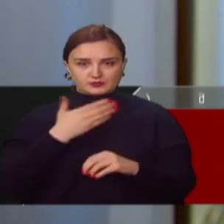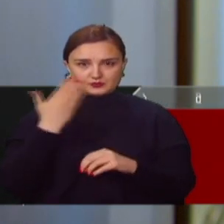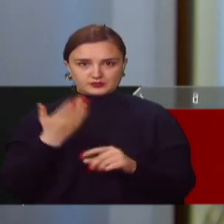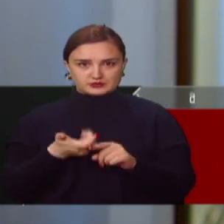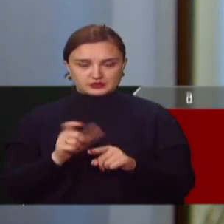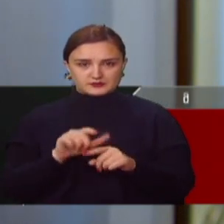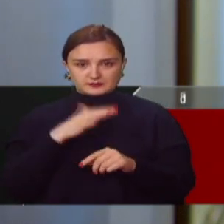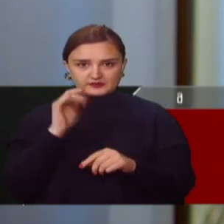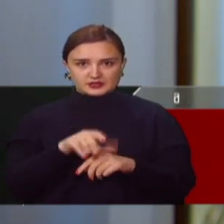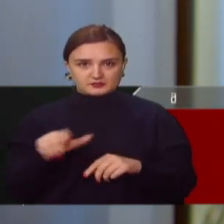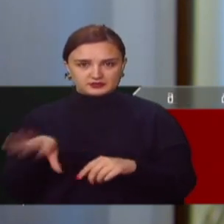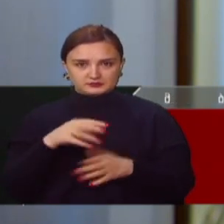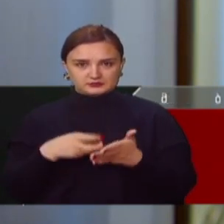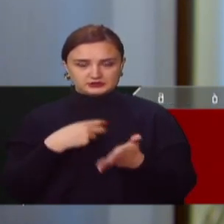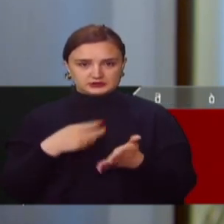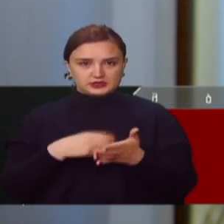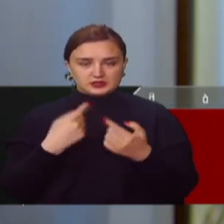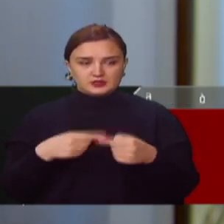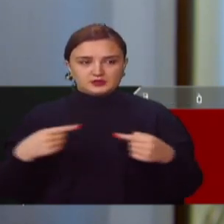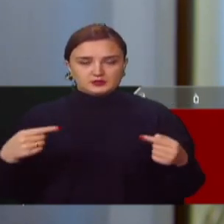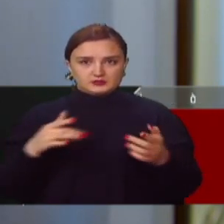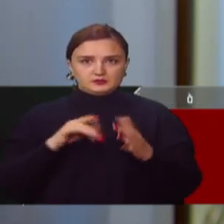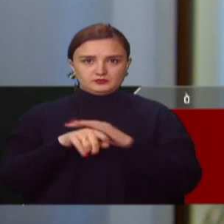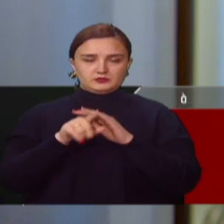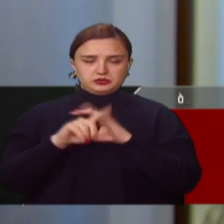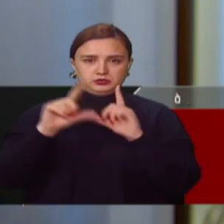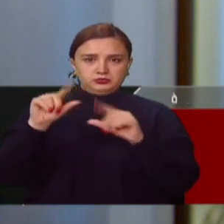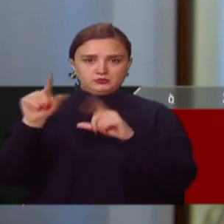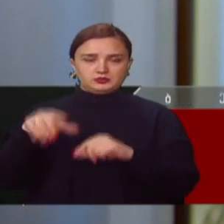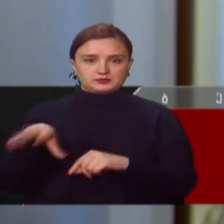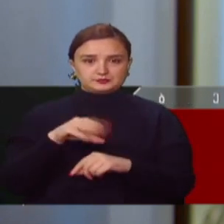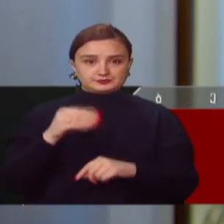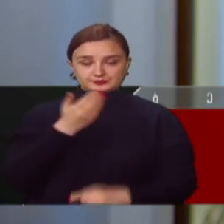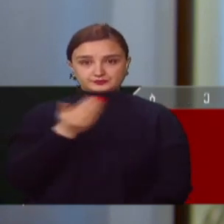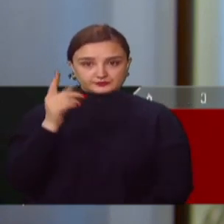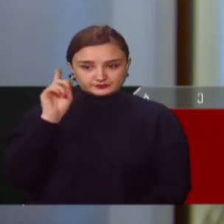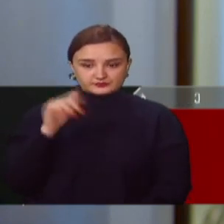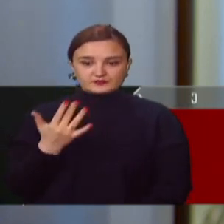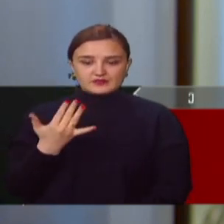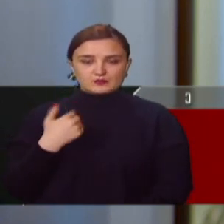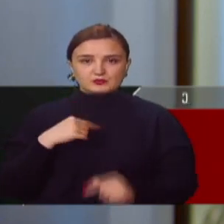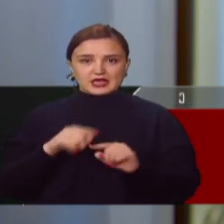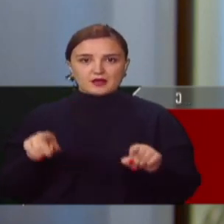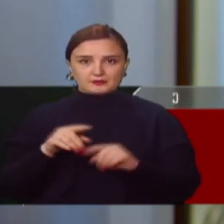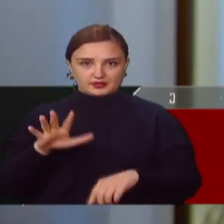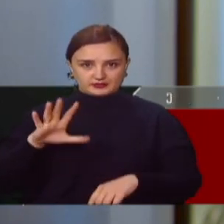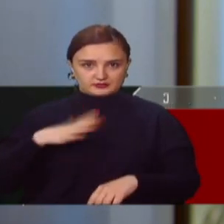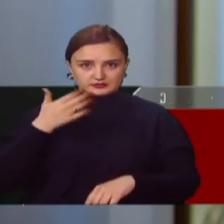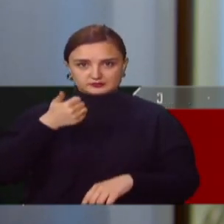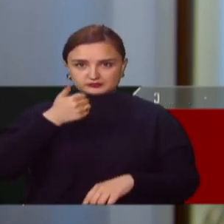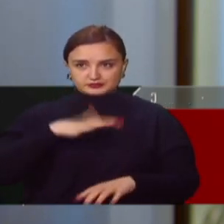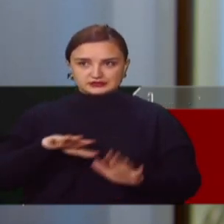შემთხვევაში ძალიან ბევრი ადამიანი მწერს ხოლმე, სხვადასხვა ხა ემიგრანტები წერენ. თქვენ იცით, რომ რამდენიმე კამპანია მაქვს გამოვლილი, მათ შორის